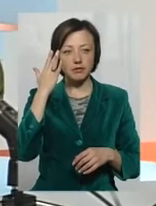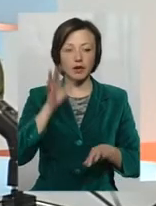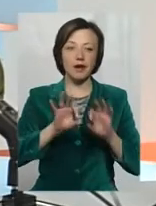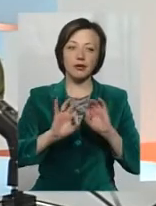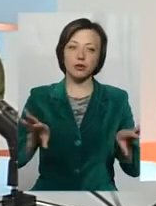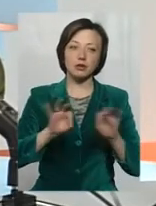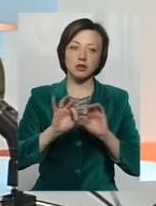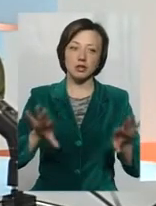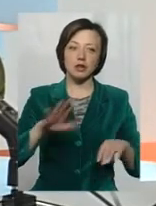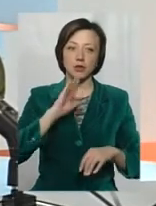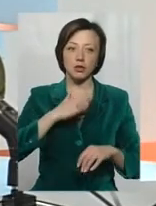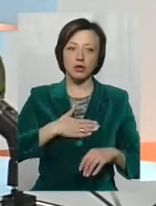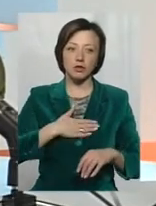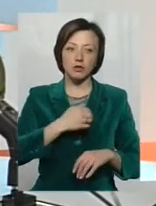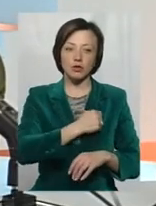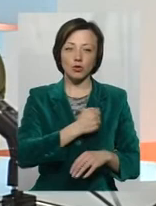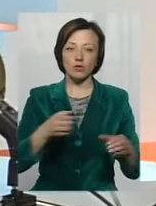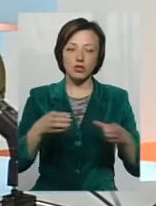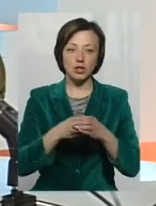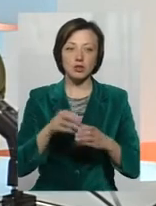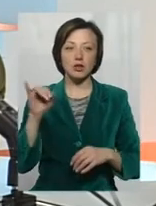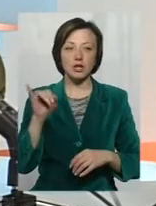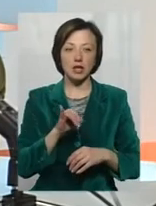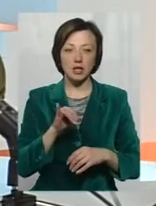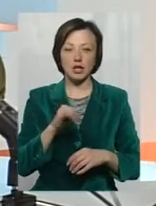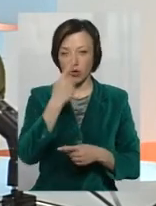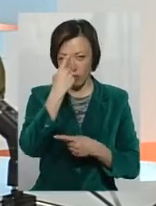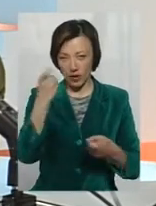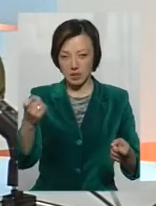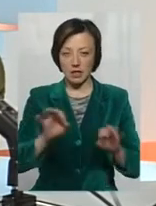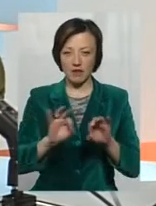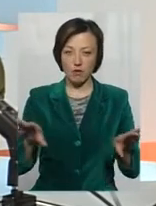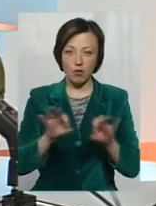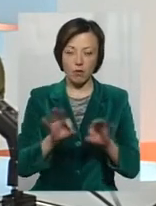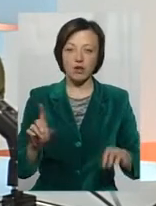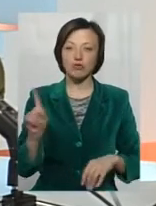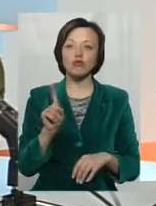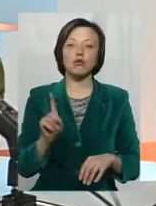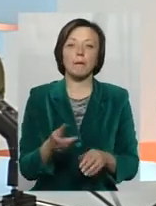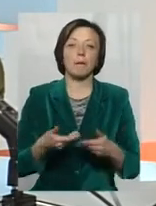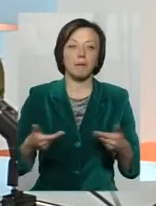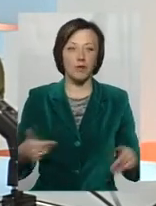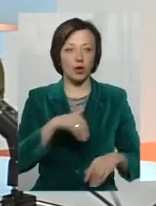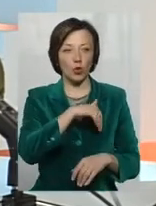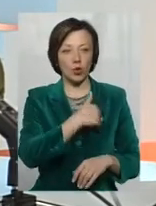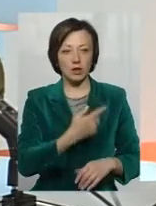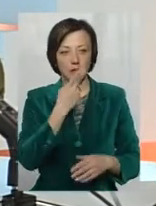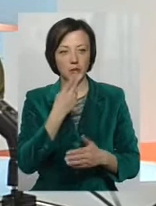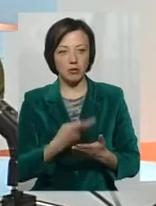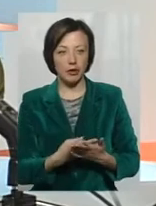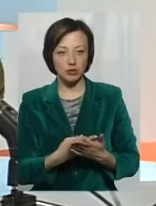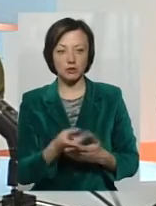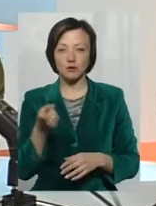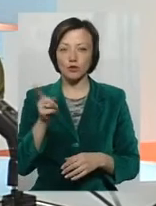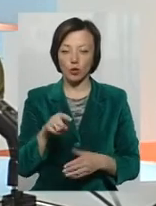розказати про нашу військову частину і відповідно довести ту інформацію, що б ми хотіли бачити в